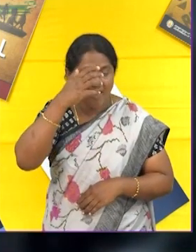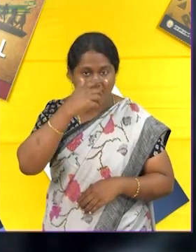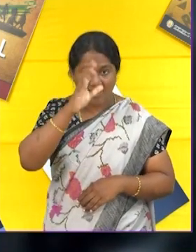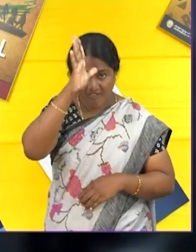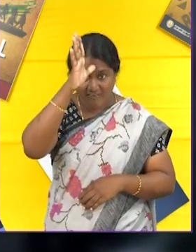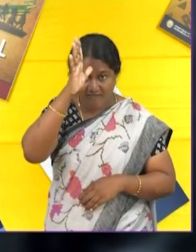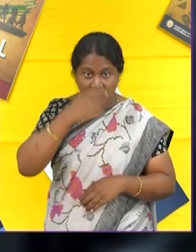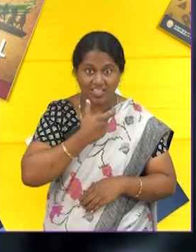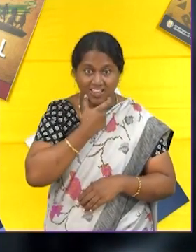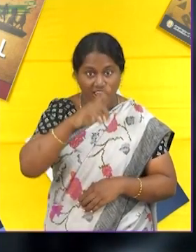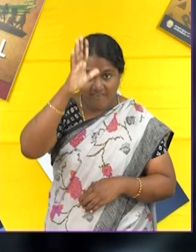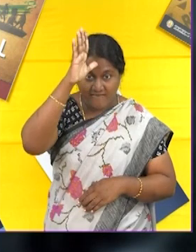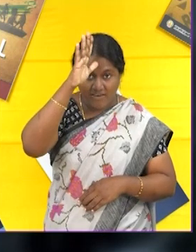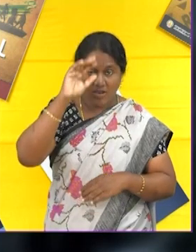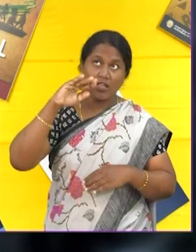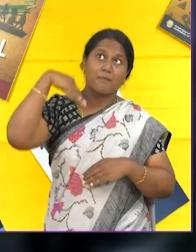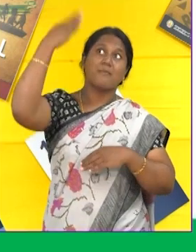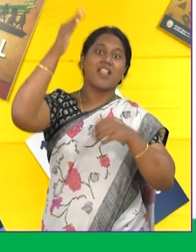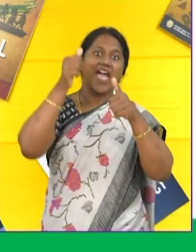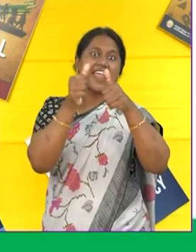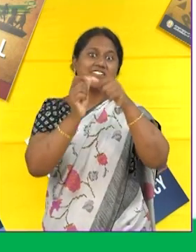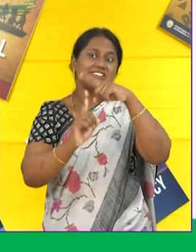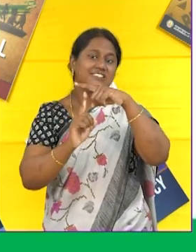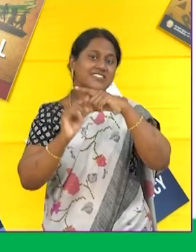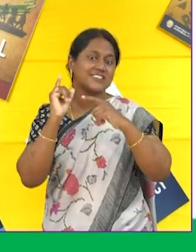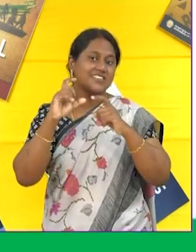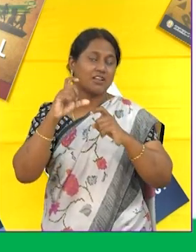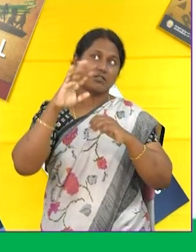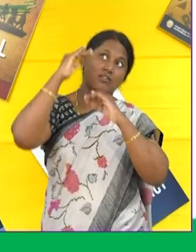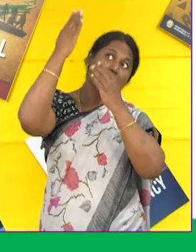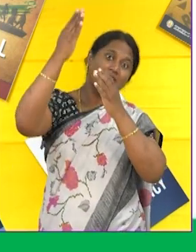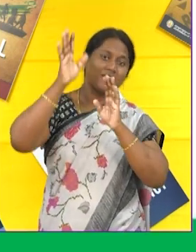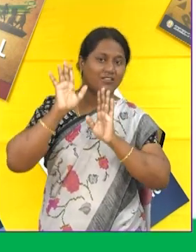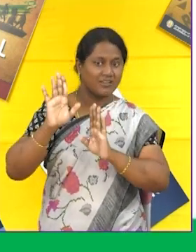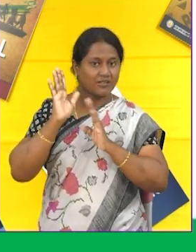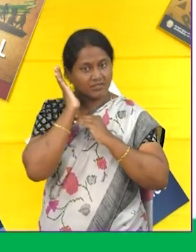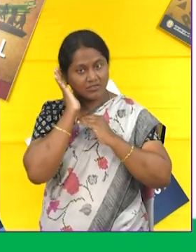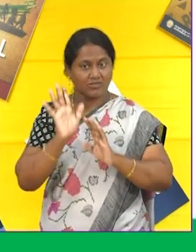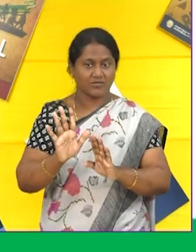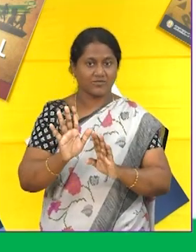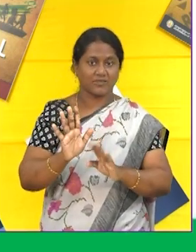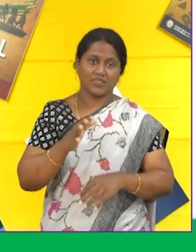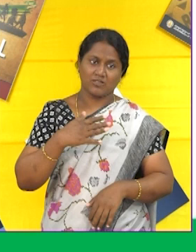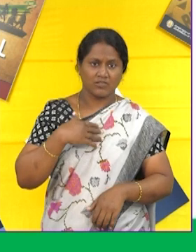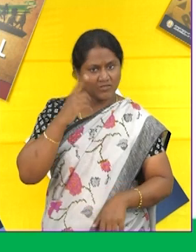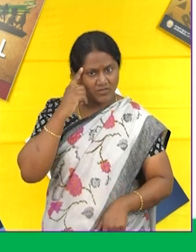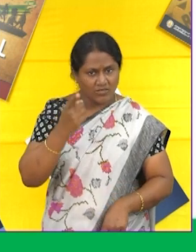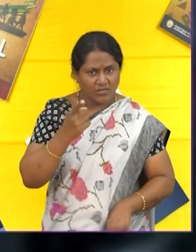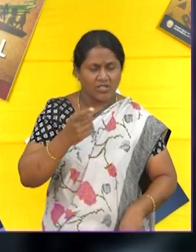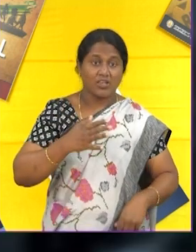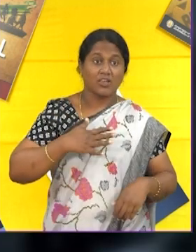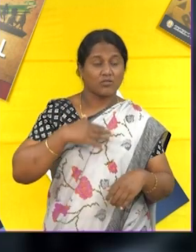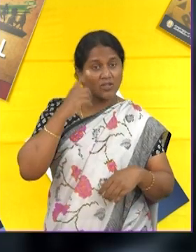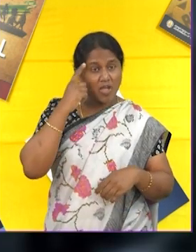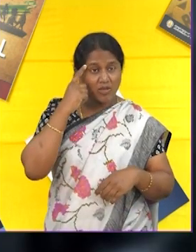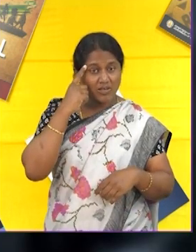பார்த்து வெக்காபுலரியில் பார்த்துருப்போம், மேல் மாடி அறை. அங்கே இருந்தார். இந்த ஓல்டு வால்நட் பெட் which as you will remember once fell on my father.